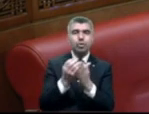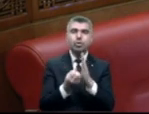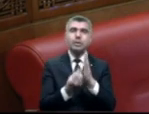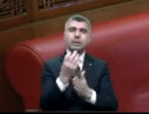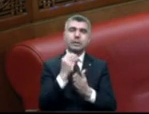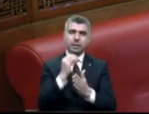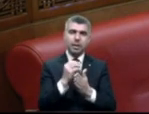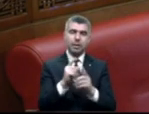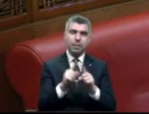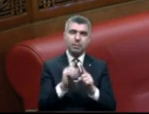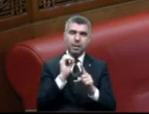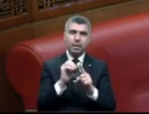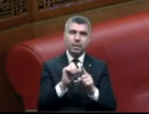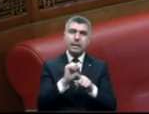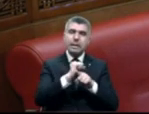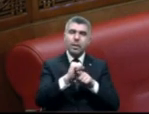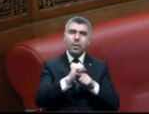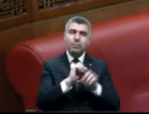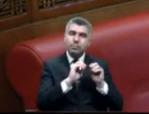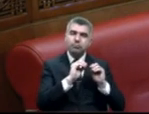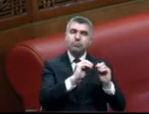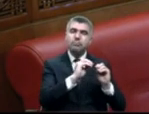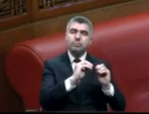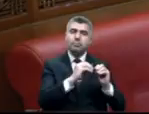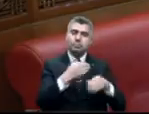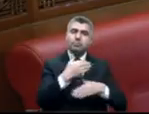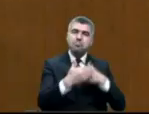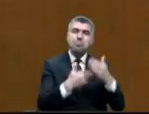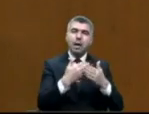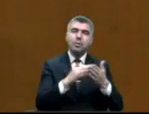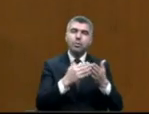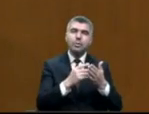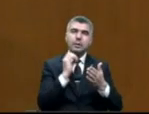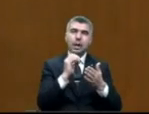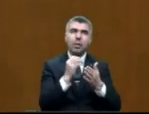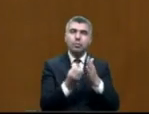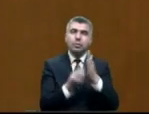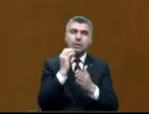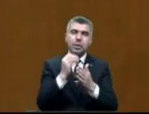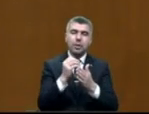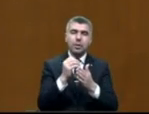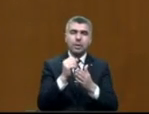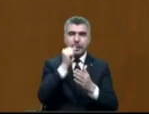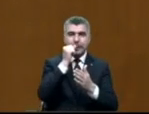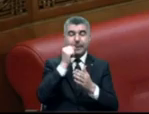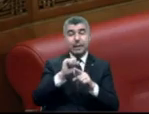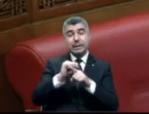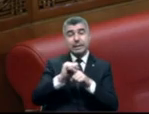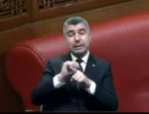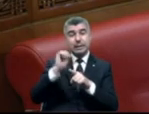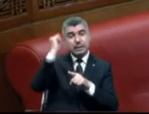المقاربة بالكفاءات في التكوين المهني واعتمادها كاختيار استراتيجي لإعادة الهندسة للتكوين المهني من أجل